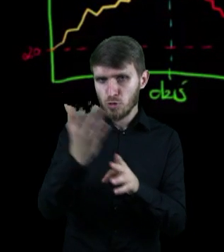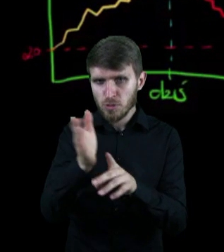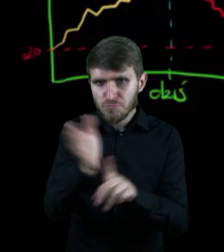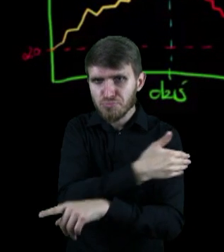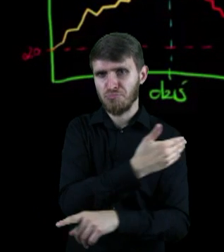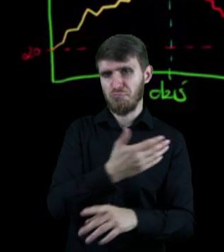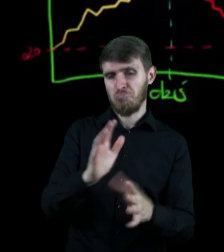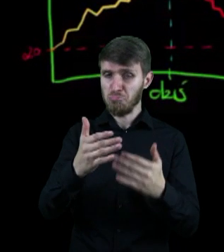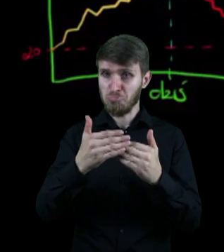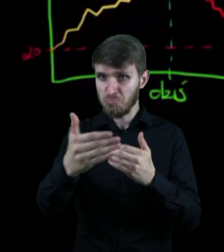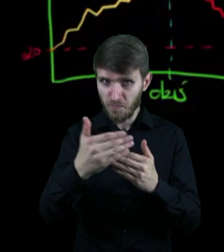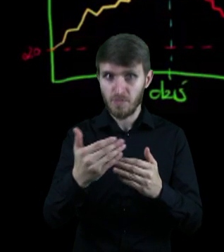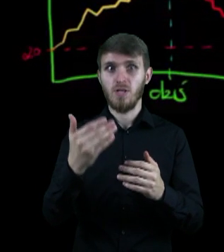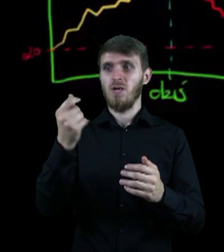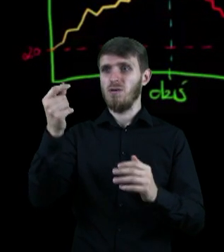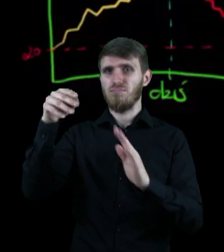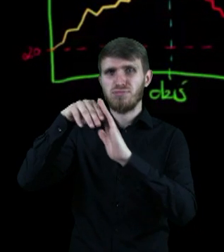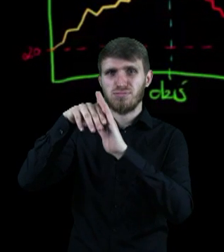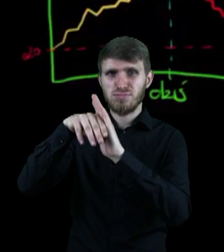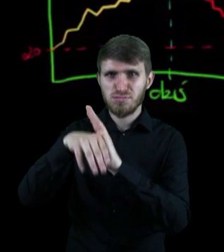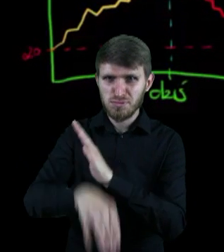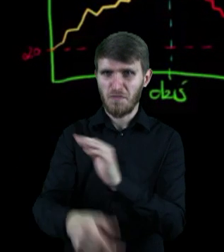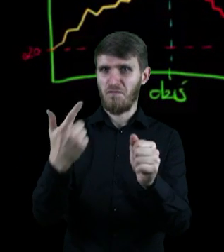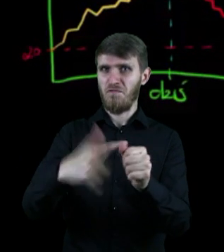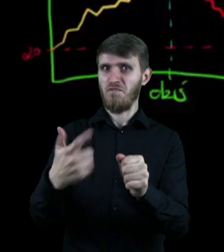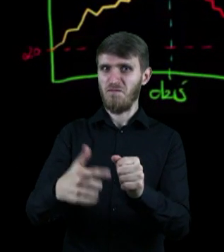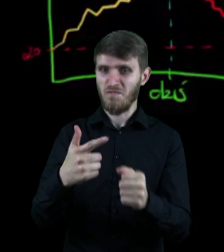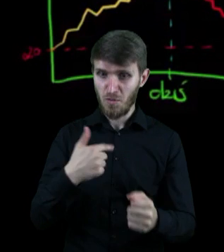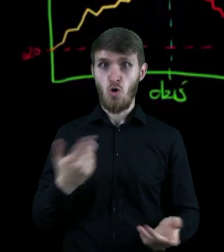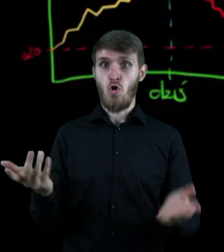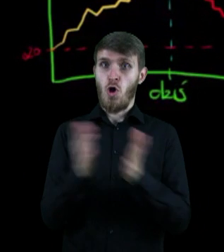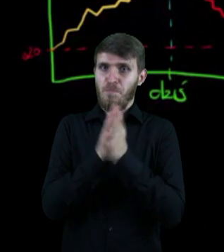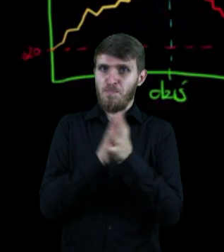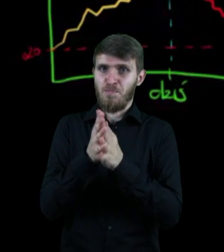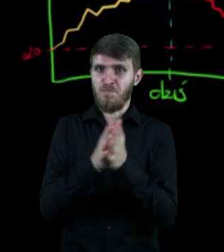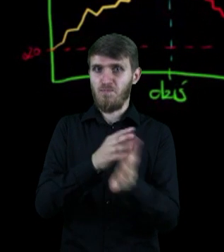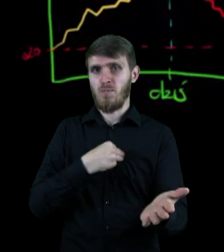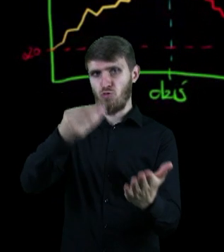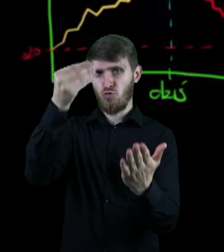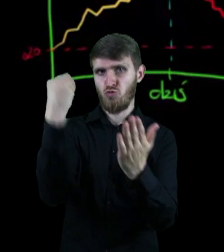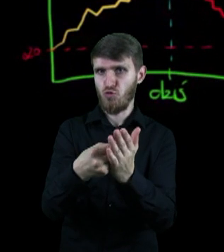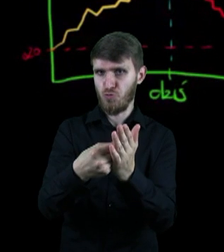Wobec tego, załóżmy, że po tygodniu, tak mniej jak gdzieś tydzień